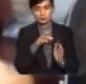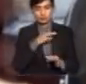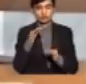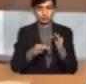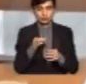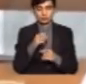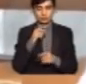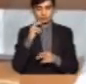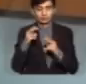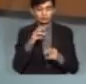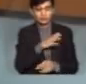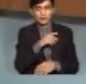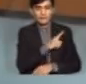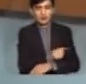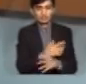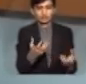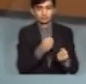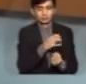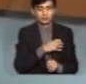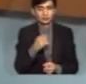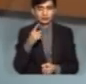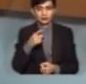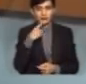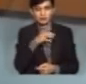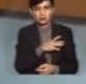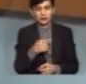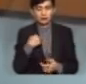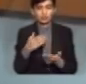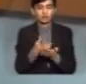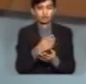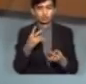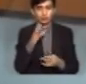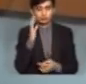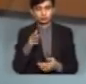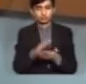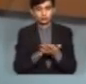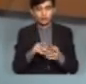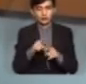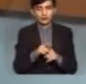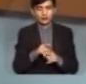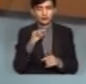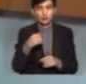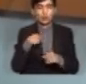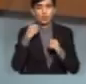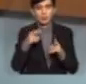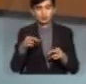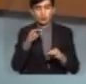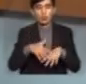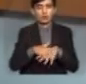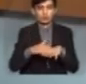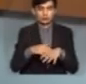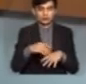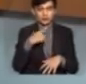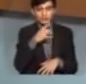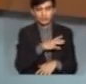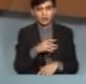принял сторону доктора они упирают на то что я должна быть изолирована из-за того что представляю опасность для окружающих